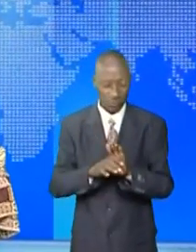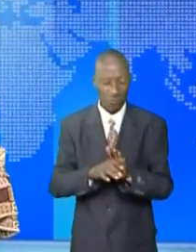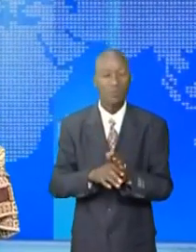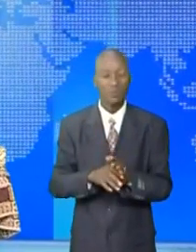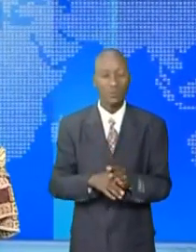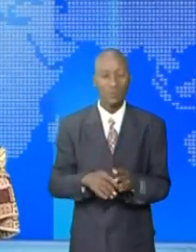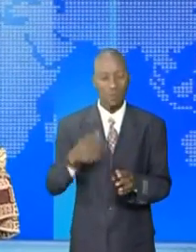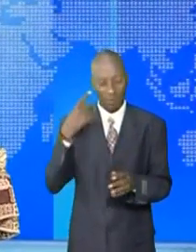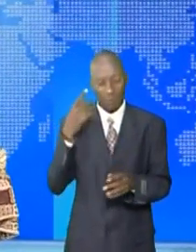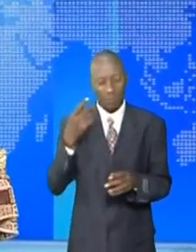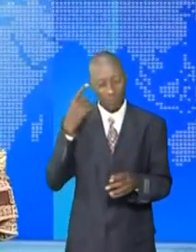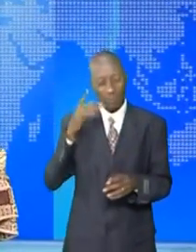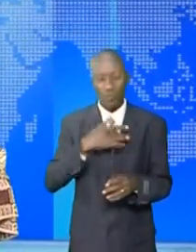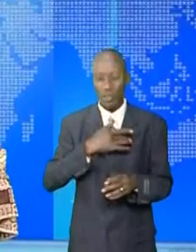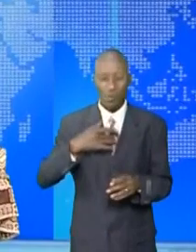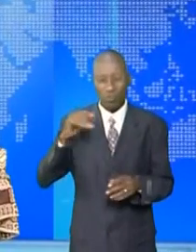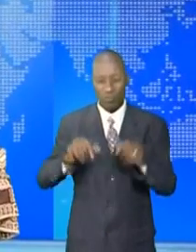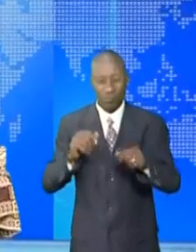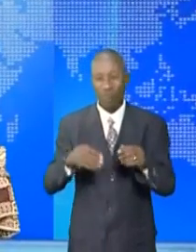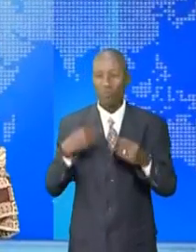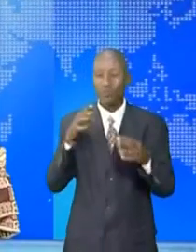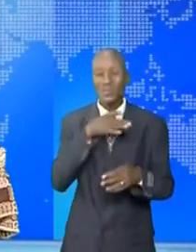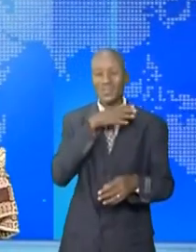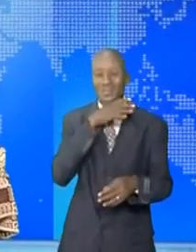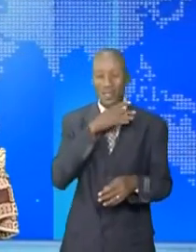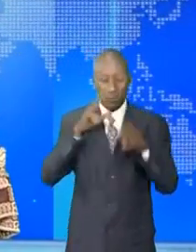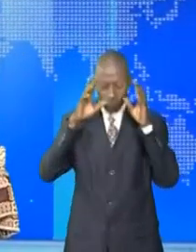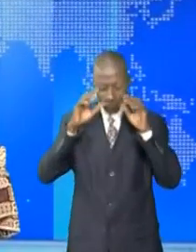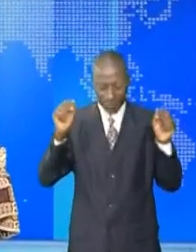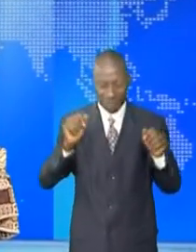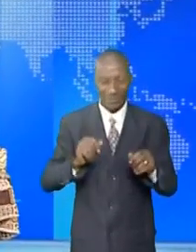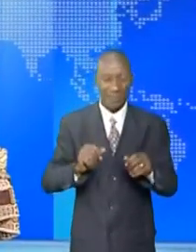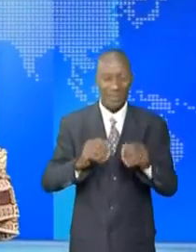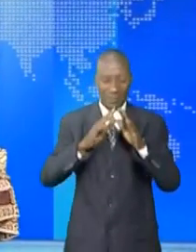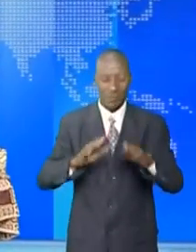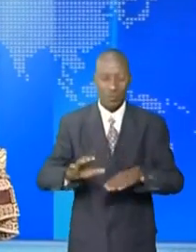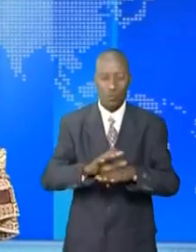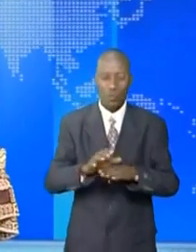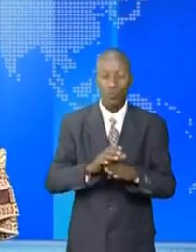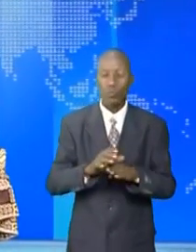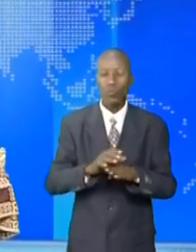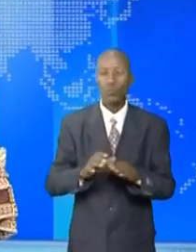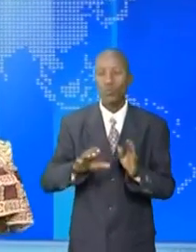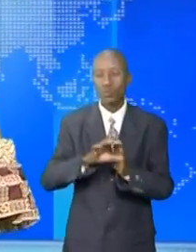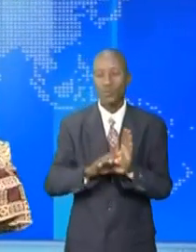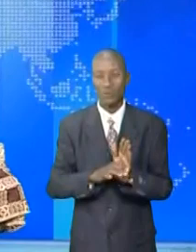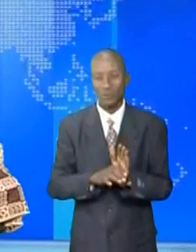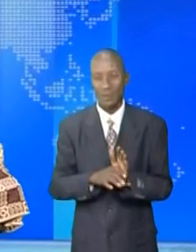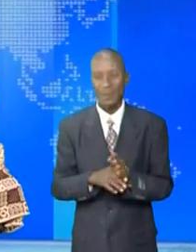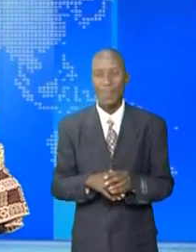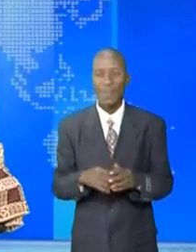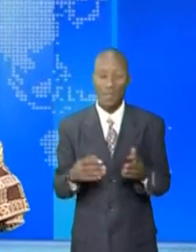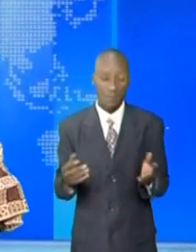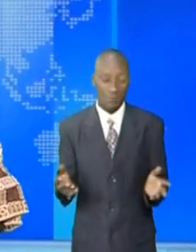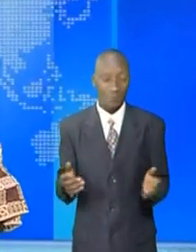et à sa réputation sous prétexte de leur proposer. Contre rétribution, soit des nouvelles